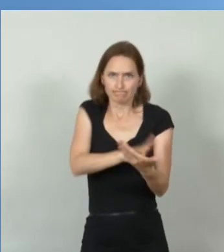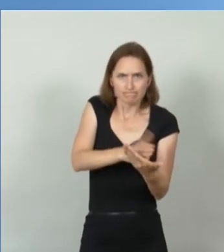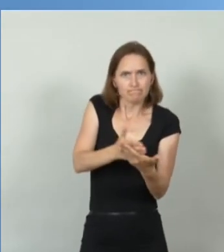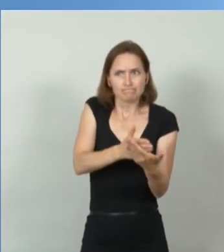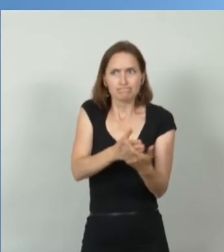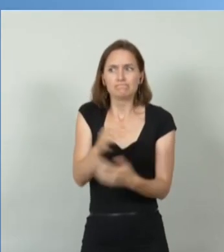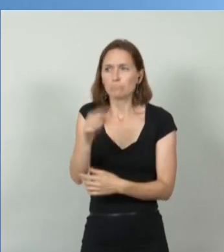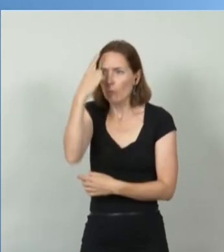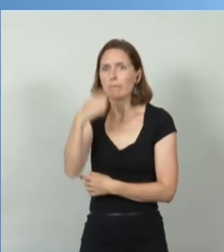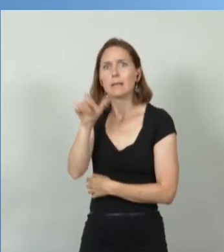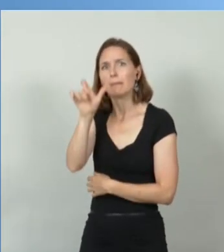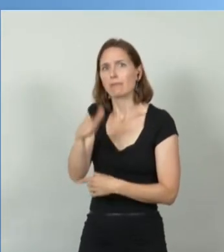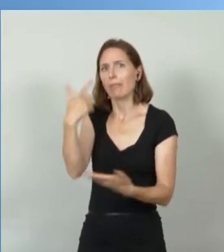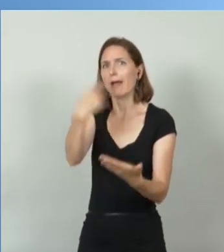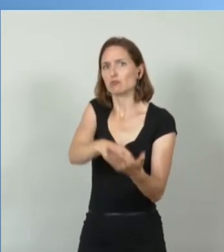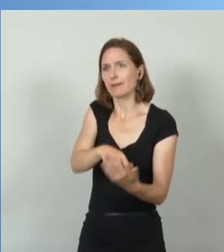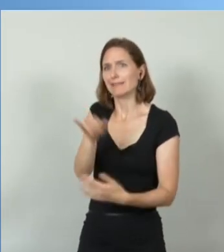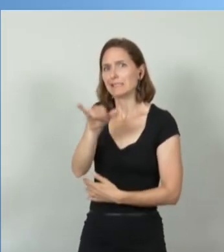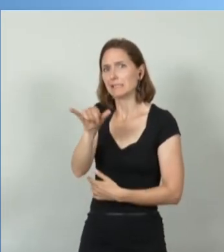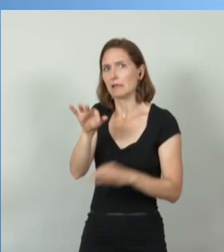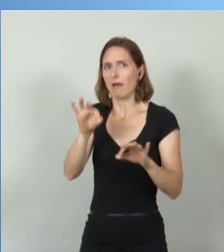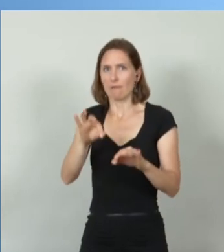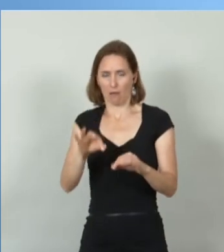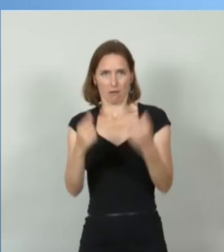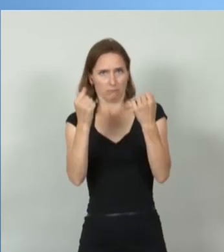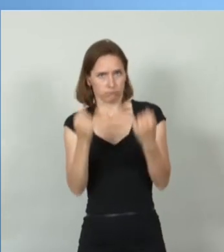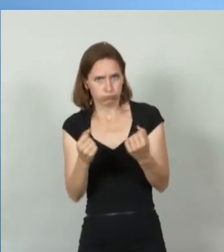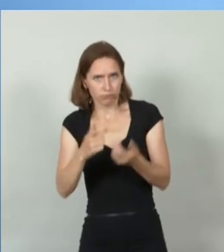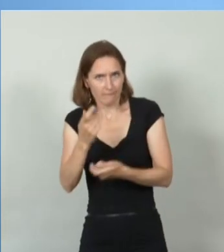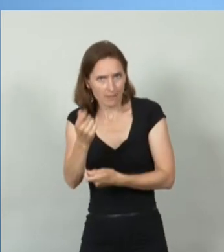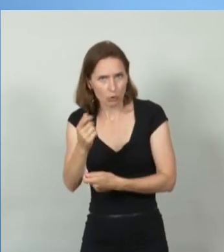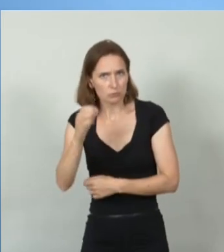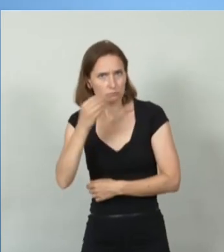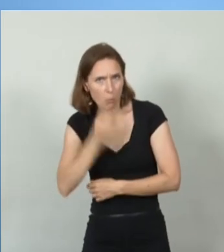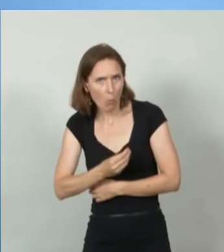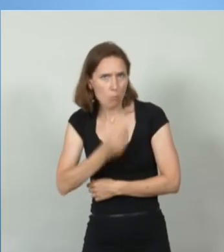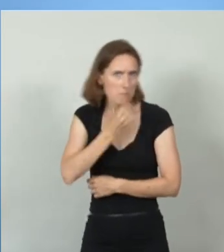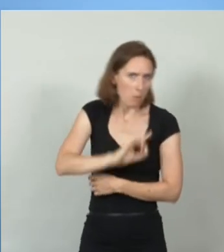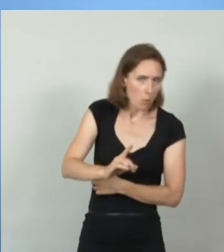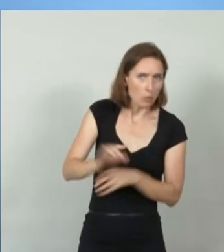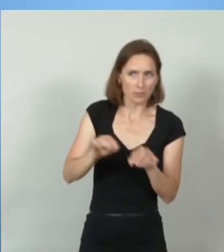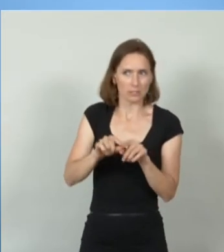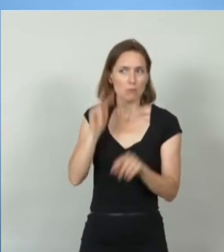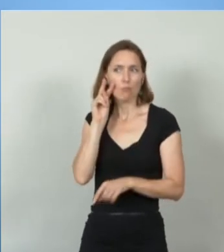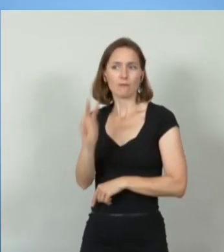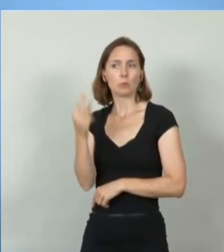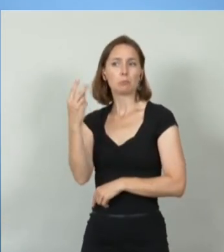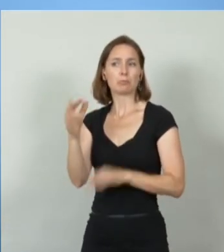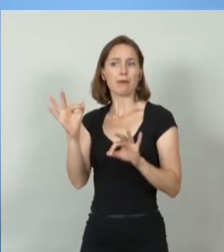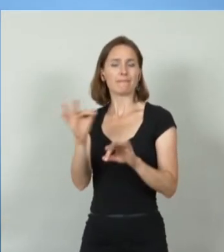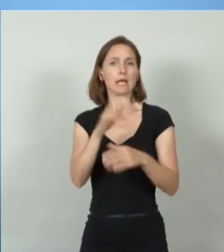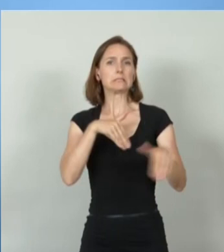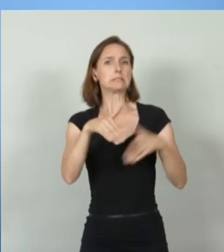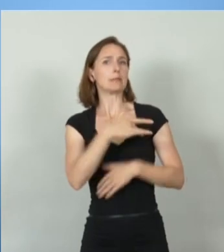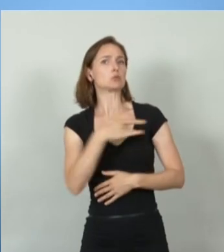repreneur de l'activité sur son assise financière et sur la conception qu'il portait du système de santé ces doutes